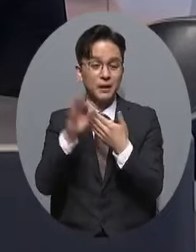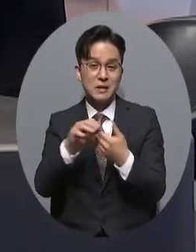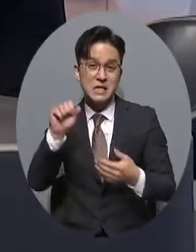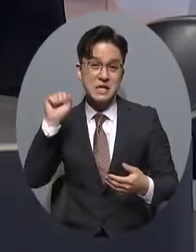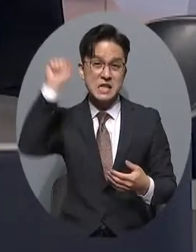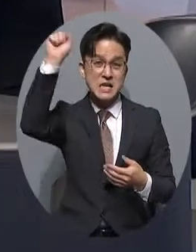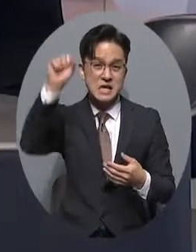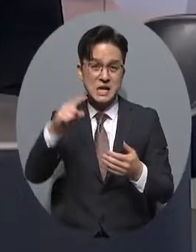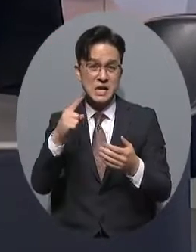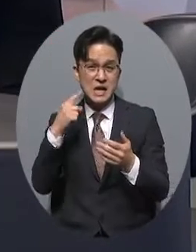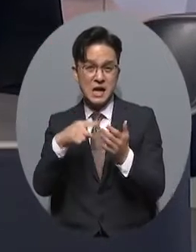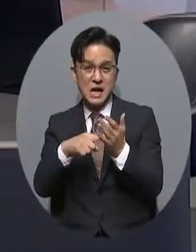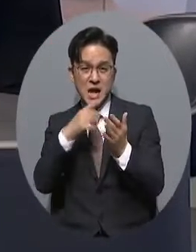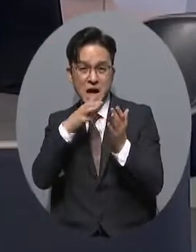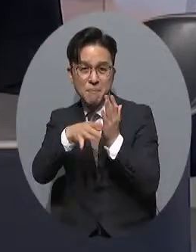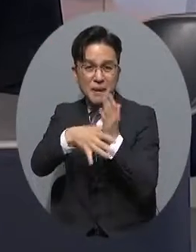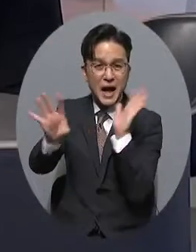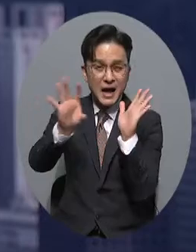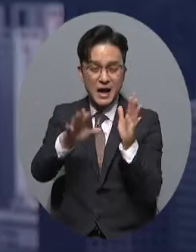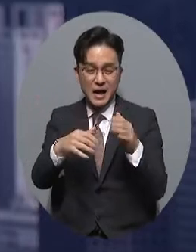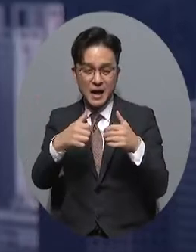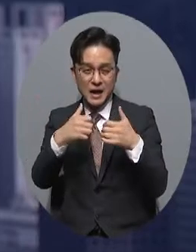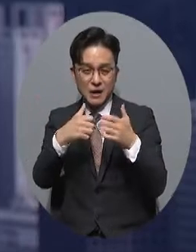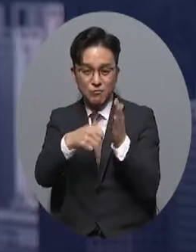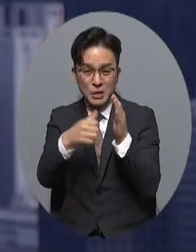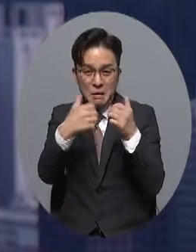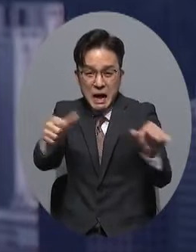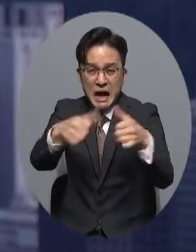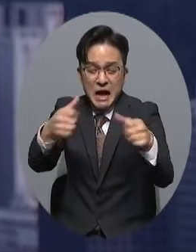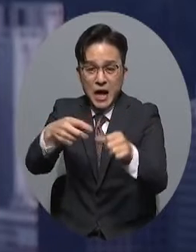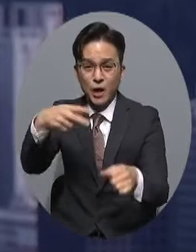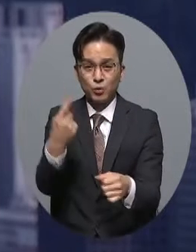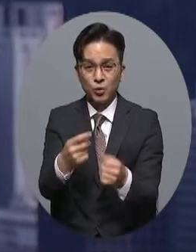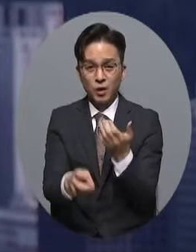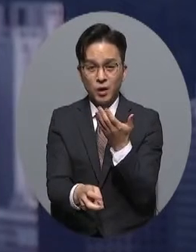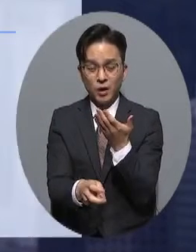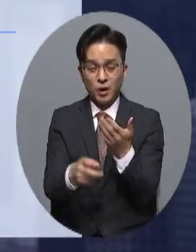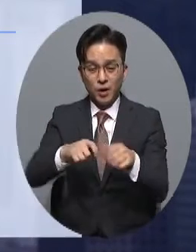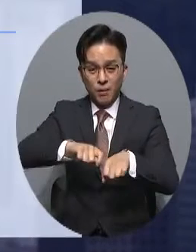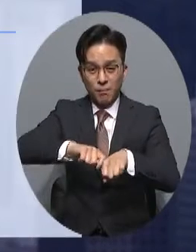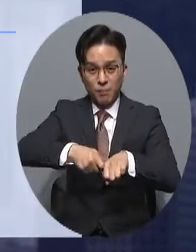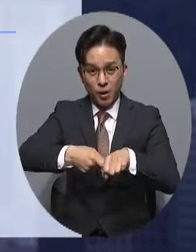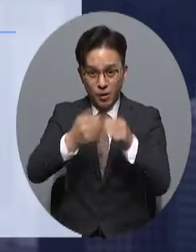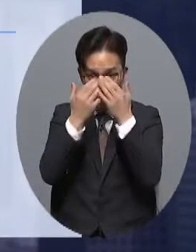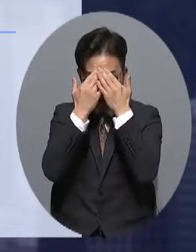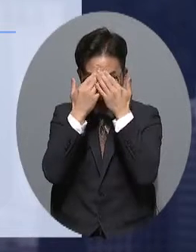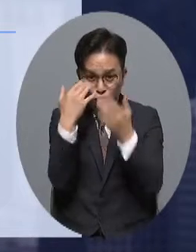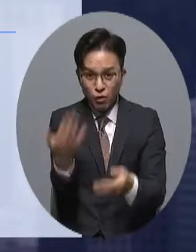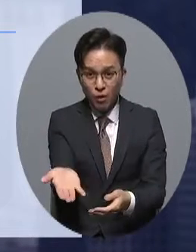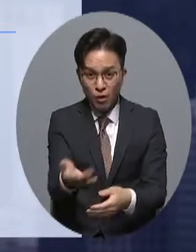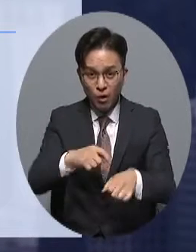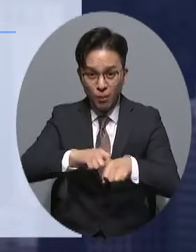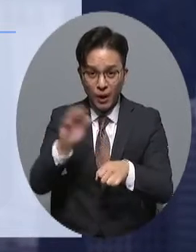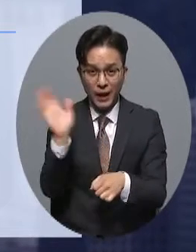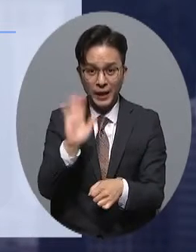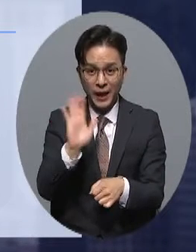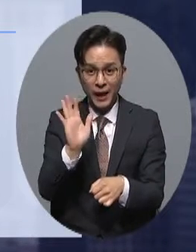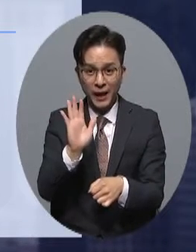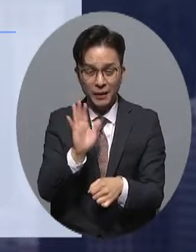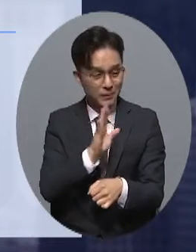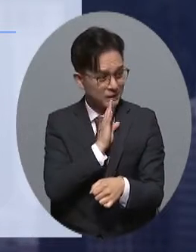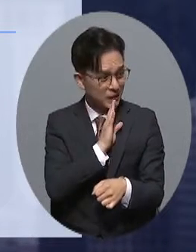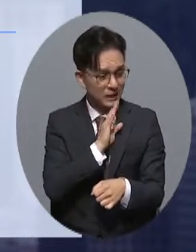생각을 하셨는 건가요 불법까지 완전히 면죄부를 주는 안은 아니라는 점을 짚고 넘어가야 될 것 같습니다 이제 말씀 주신